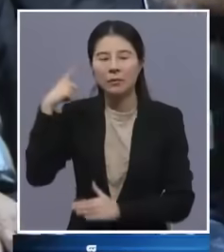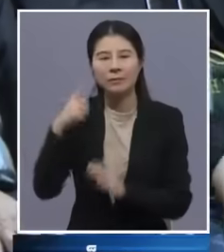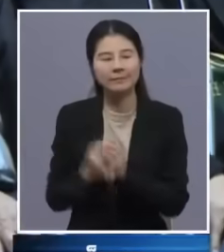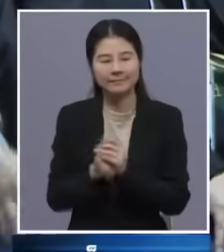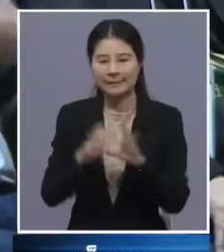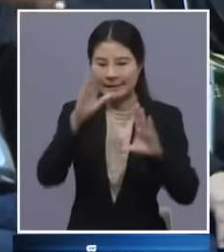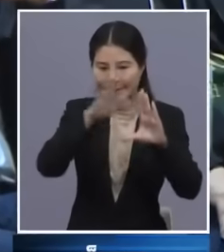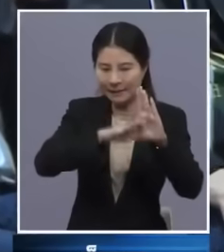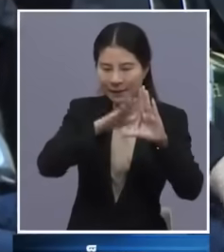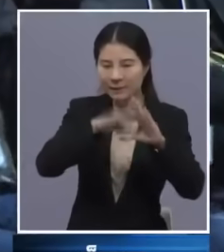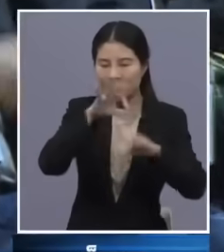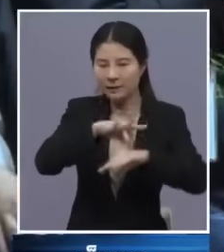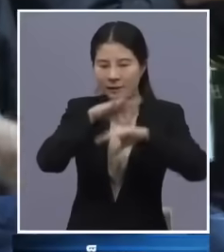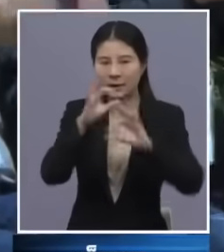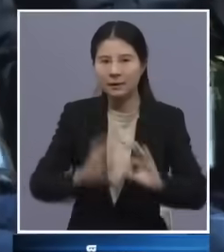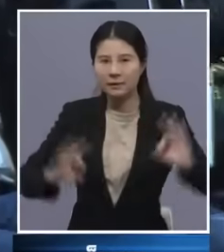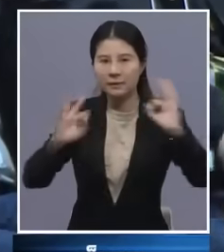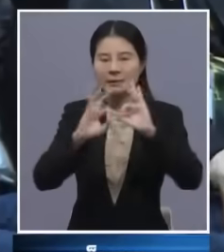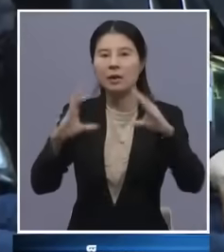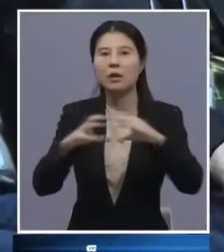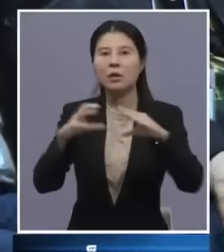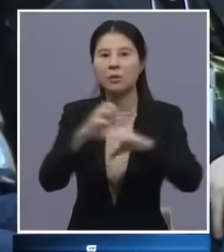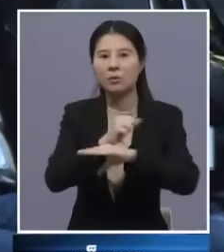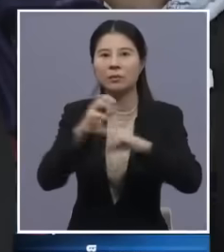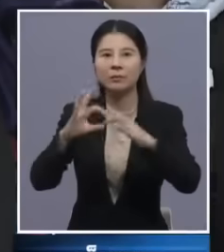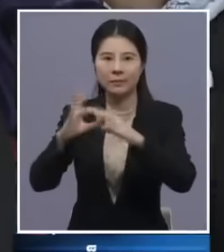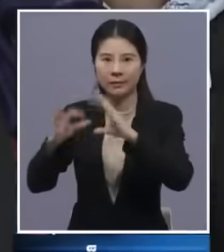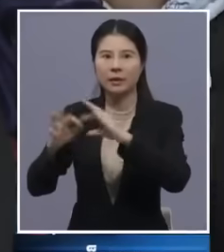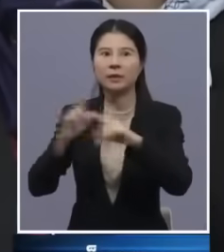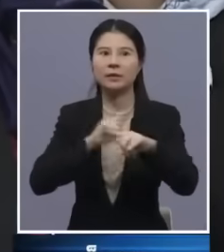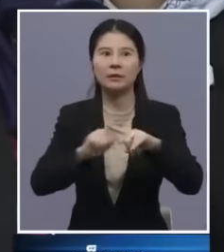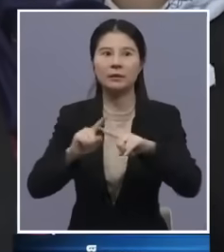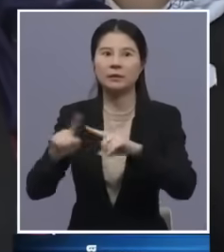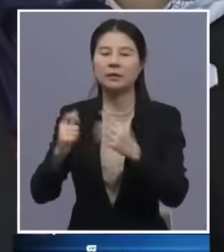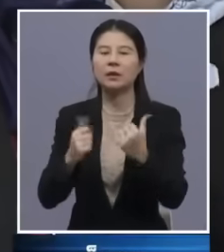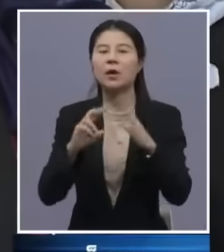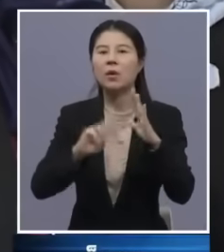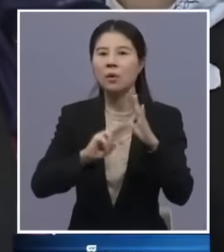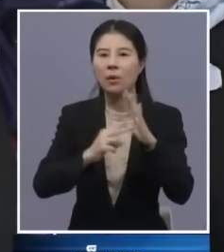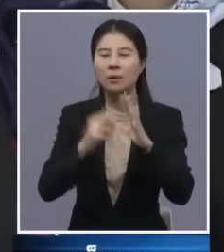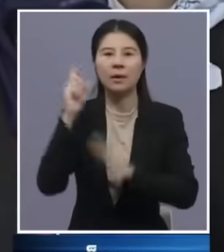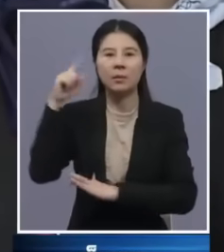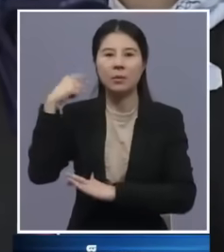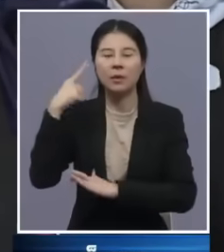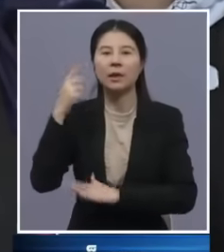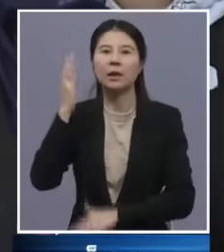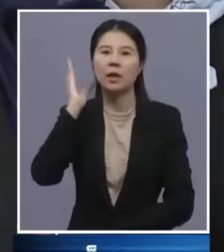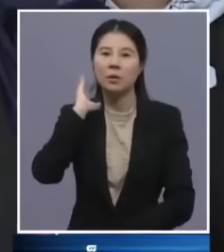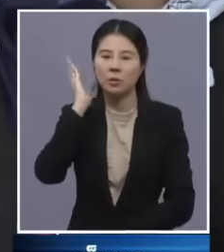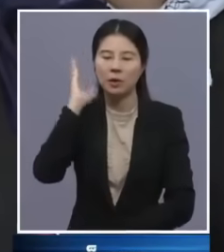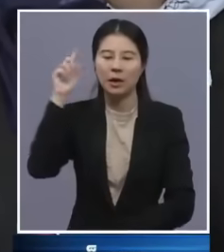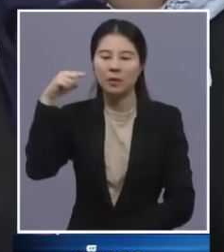อตัวทำงานในตำแหน่งสำคัญทางด้านการเมืองแล้วก็ด้านอื่นๆมากขึ้นซึ่งเป็นเครื่องหมายการันตีว่าผู้หญิงและผู้ชายเนี่ยเท่า